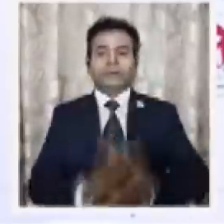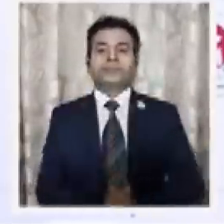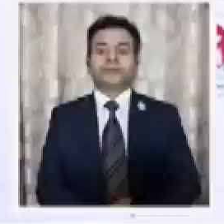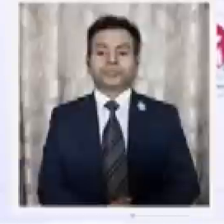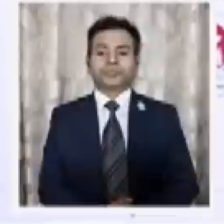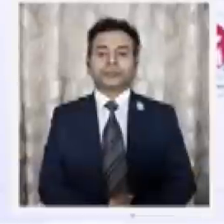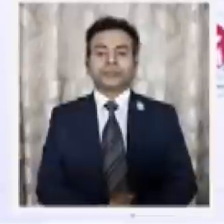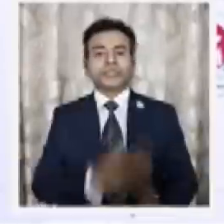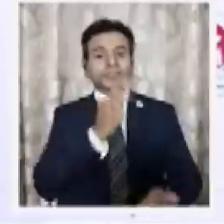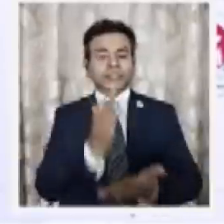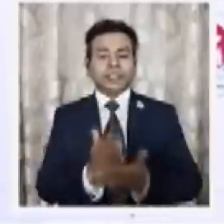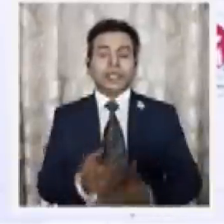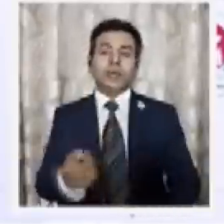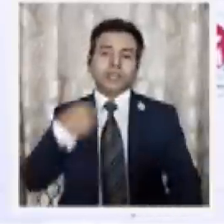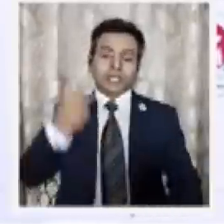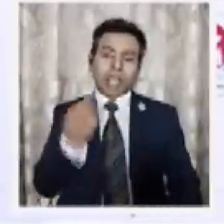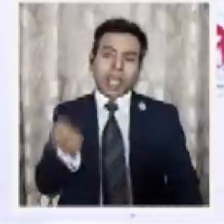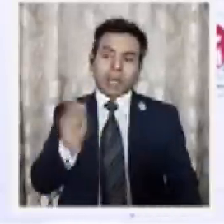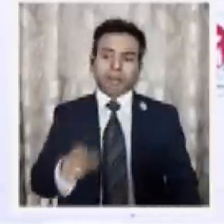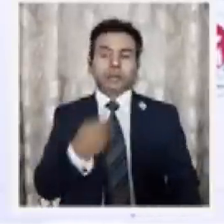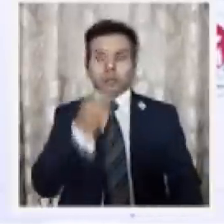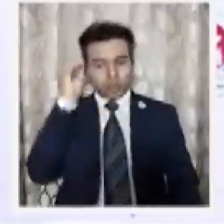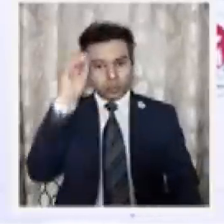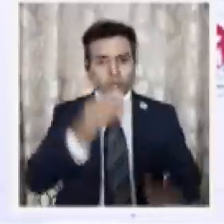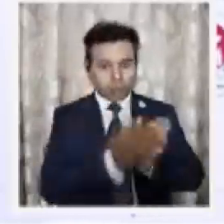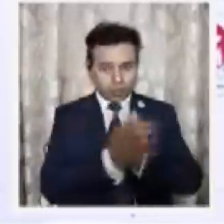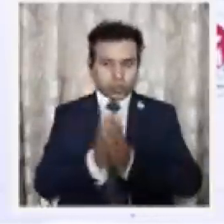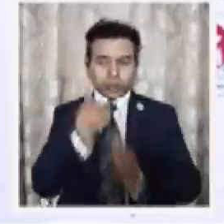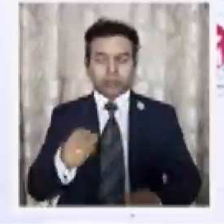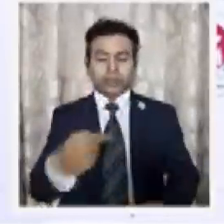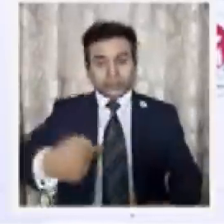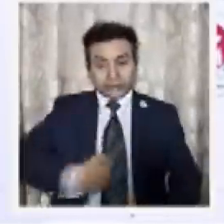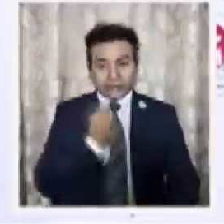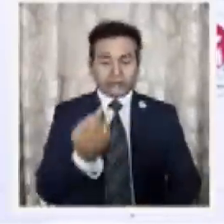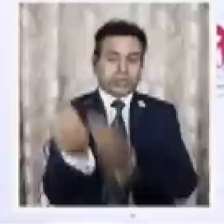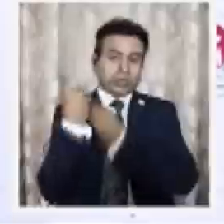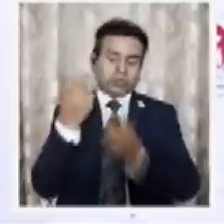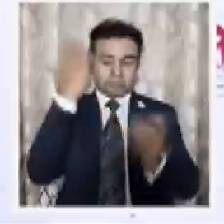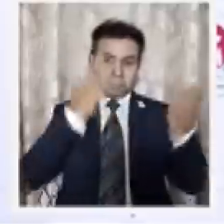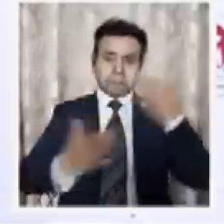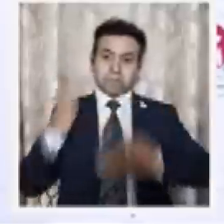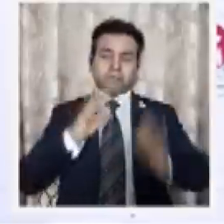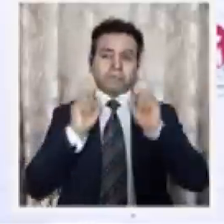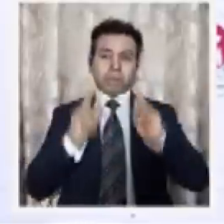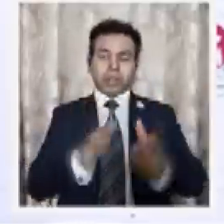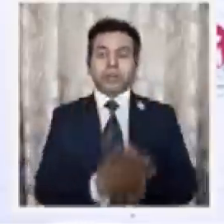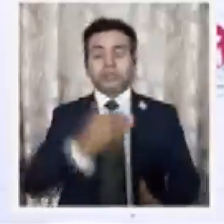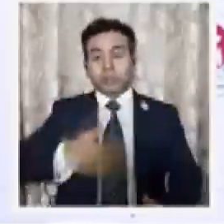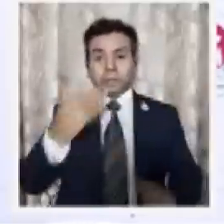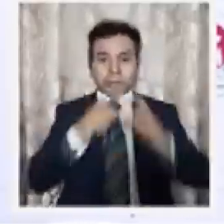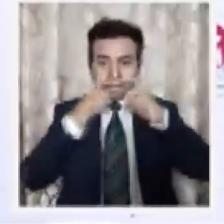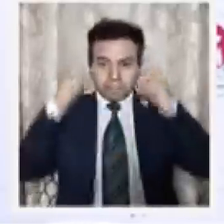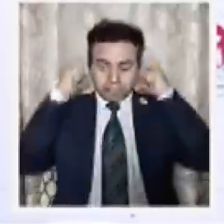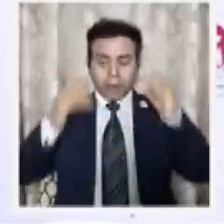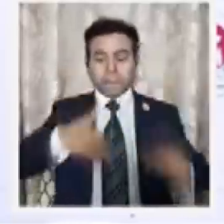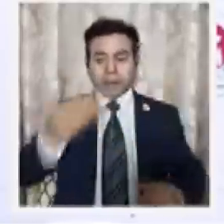5 জুলাই। এই ছিল আমাদের হাতে তথ্য। শেষ করবার আগে প্রতিদিনের মতো আজও বলবো, আপনার সুরক্ষা আপনার হাতে, নিজেকে